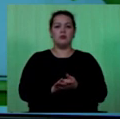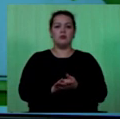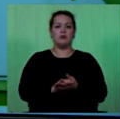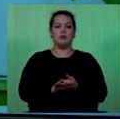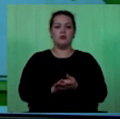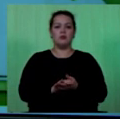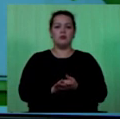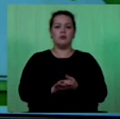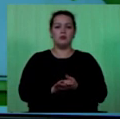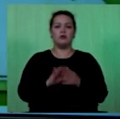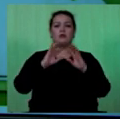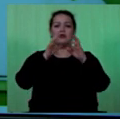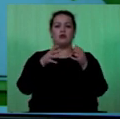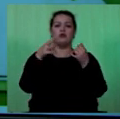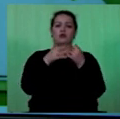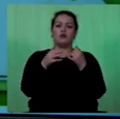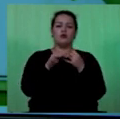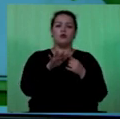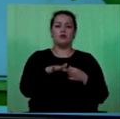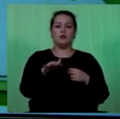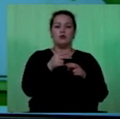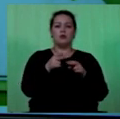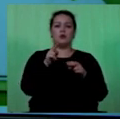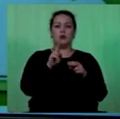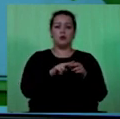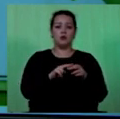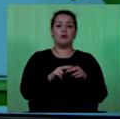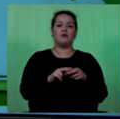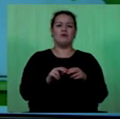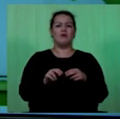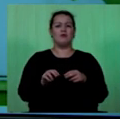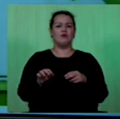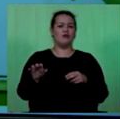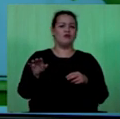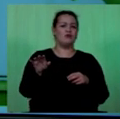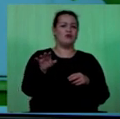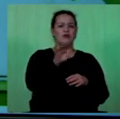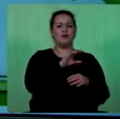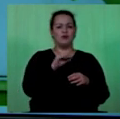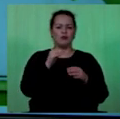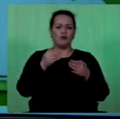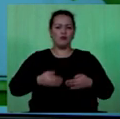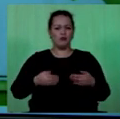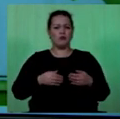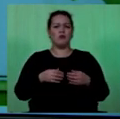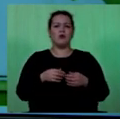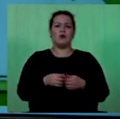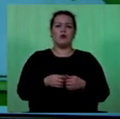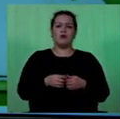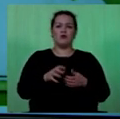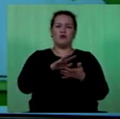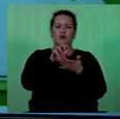Ведь планета наша Земля – это колыбель всего живого. Разрушая